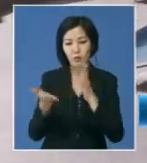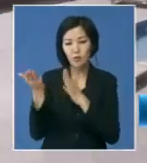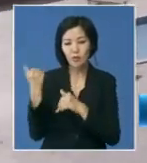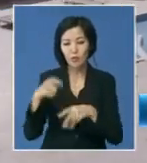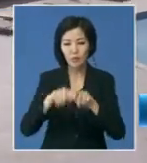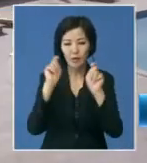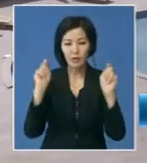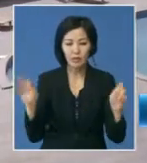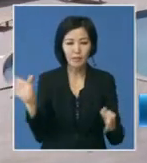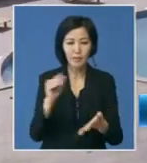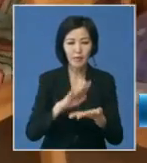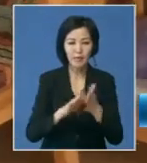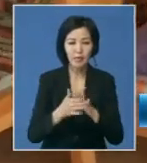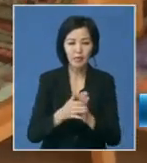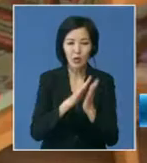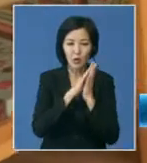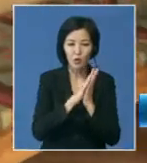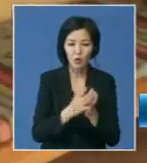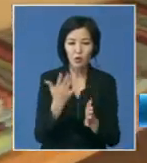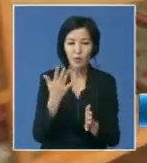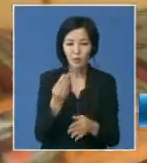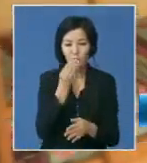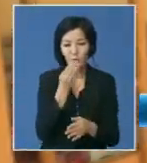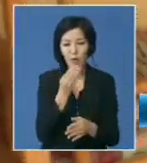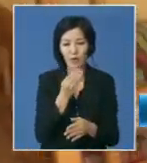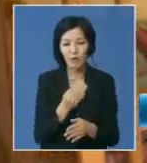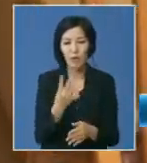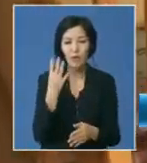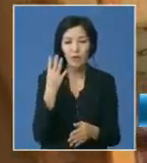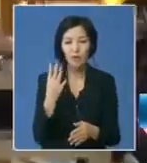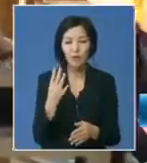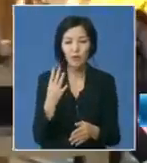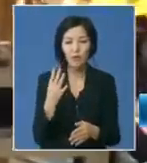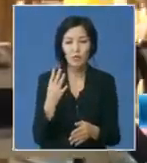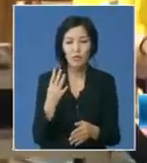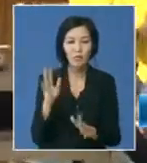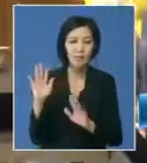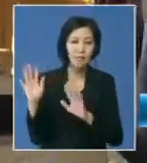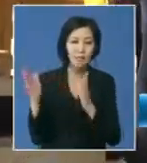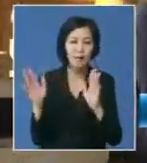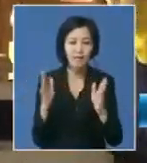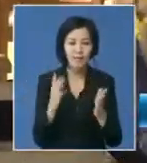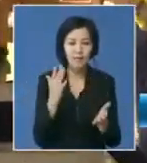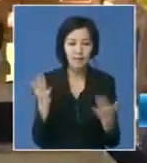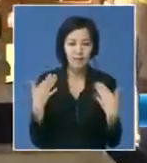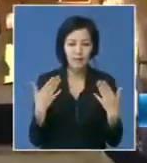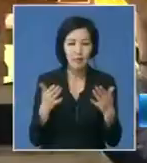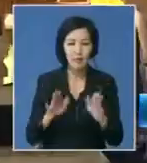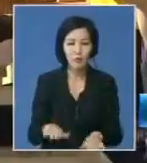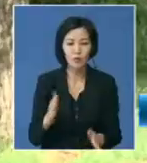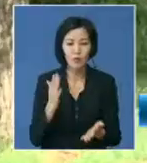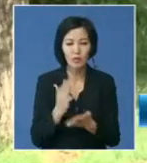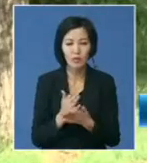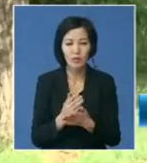жағдай жасалып отыр. Жатын орны, 5 уақыт тамағы, 4 хауыз және зообағы бар. Биыл мамандар балалардың шығармашылығына көңіл